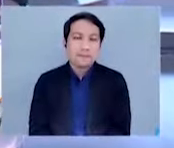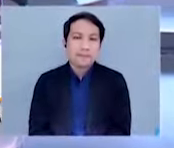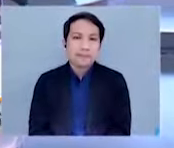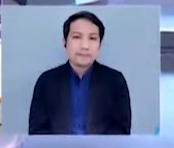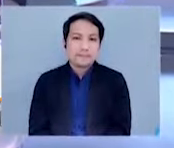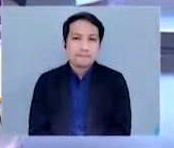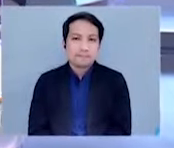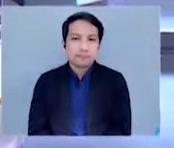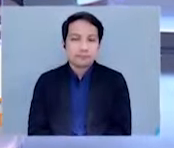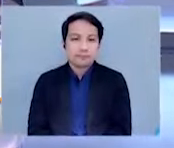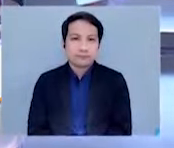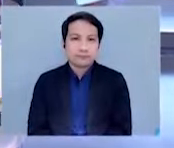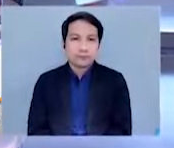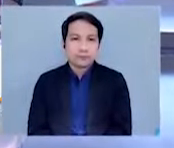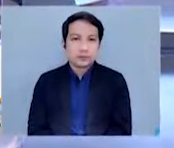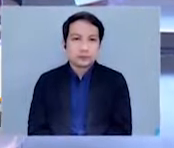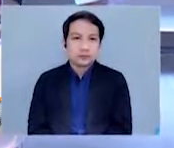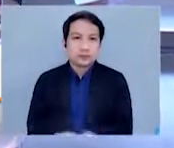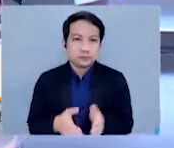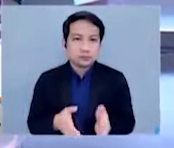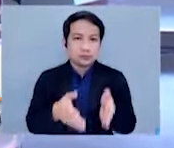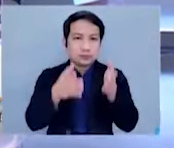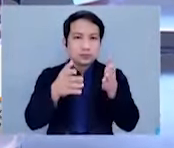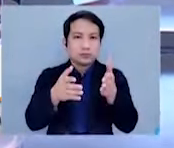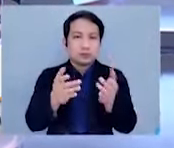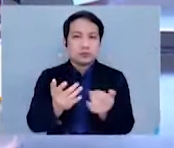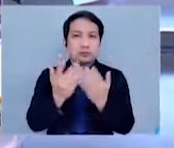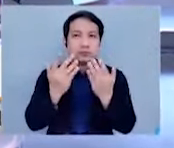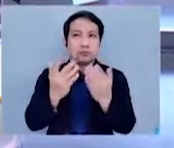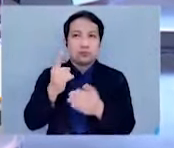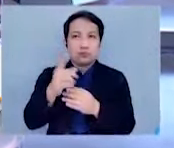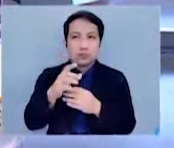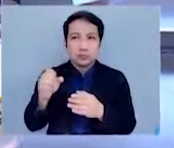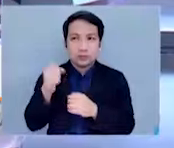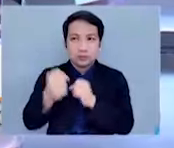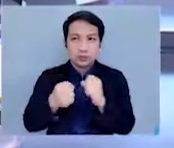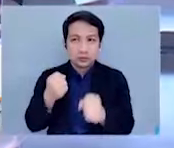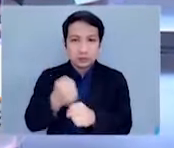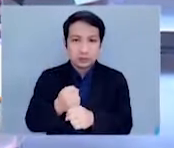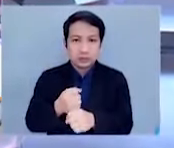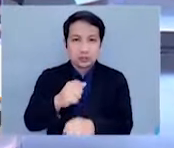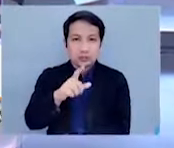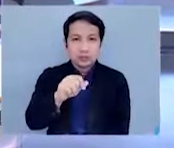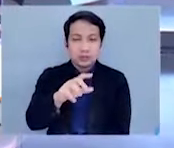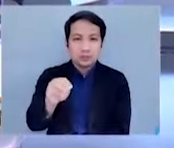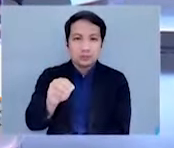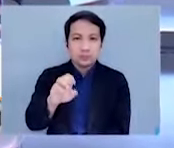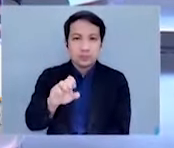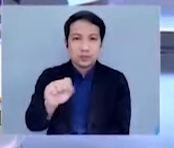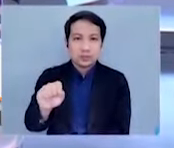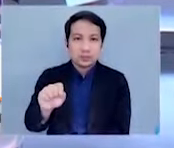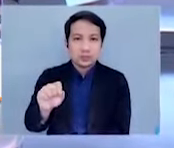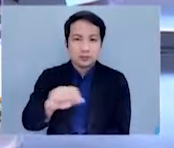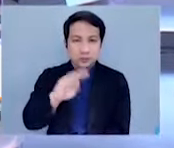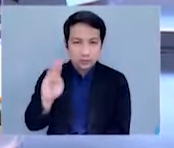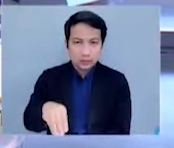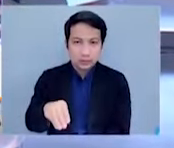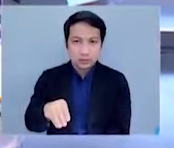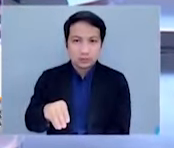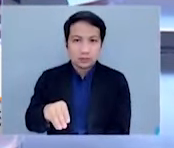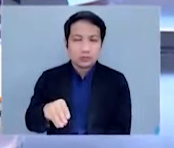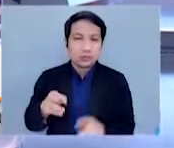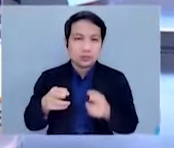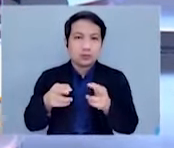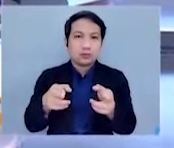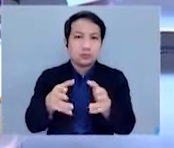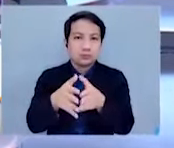Larong Gimain, ang fire station ay higit 100 taon nang nakatayo sa Santa Mesa, Maynila. Yan ay para bigyang daan ang road widening project